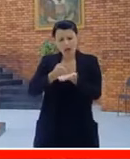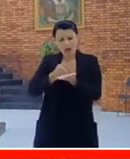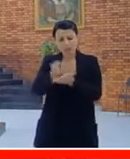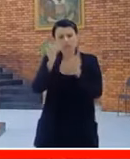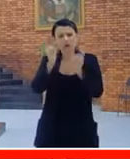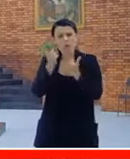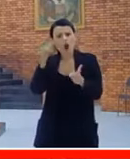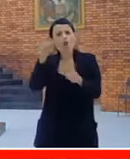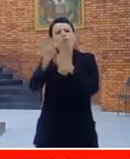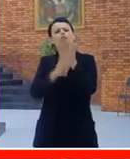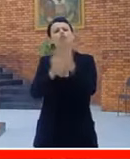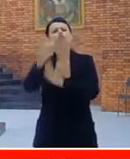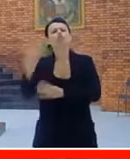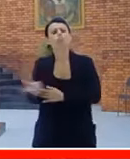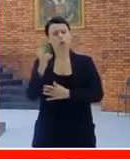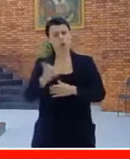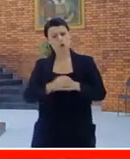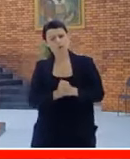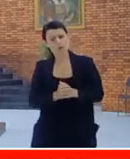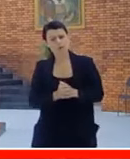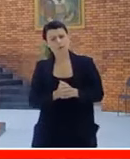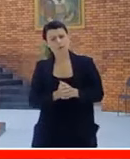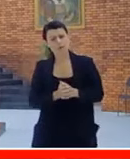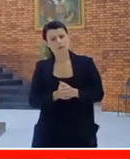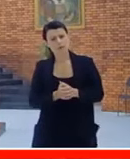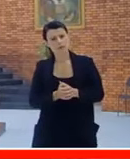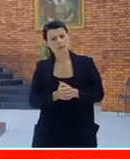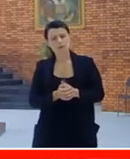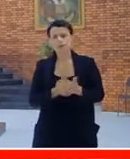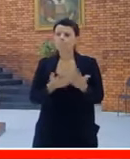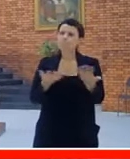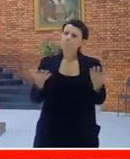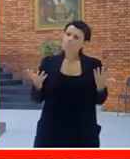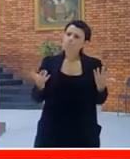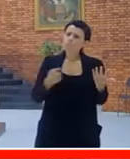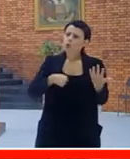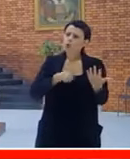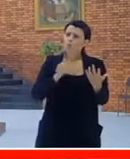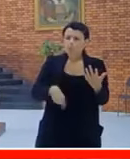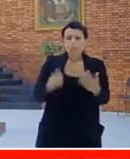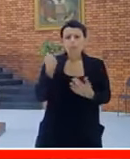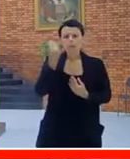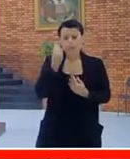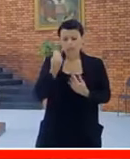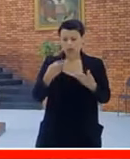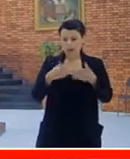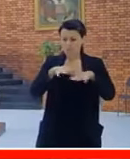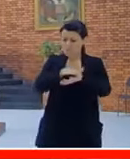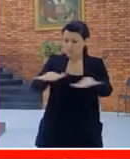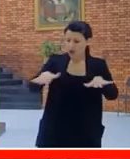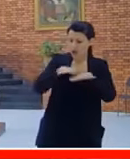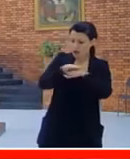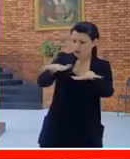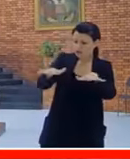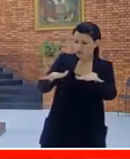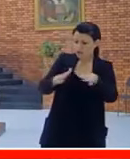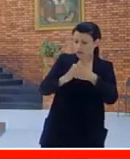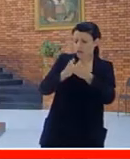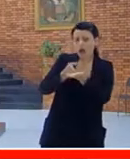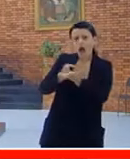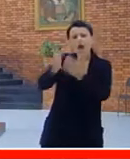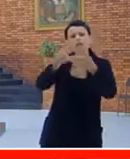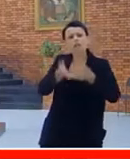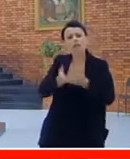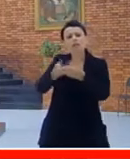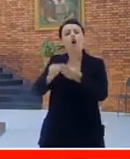Gesù? Ma potremmo anche chiederci: come si fa ad attraversare il mare? Devono